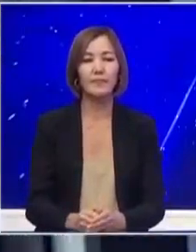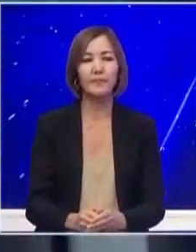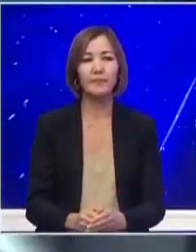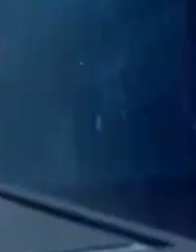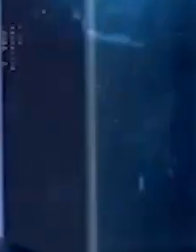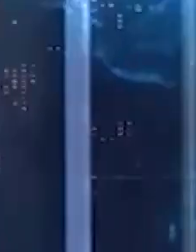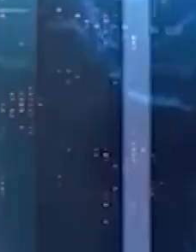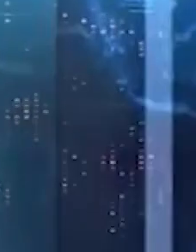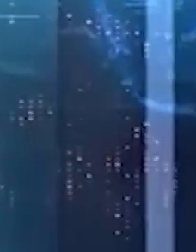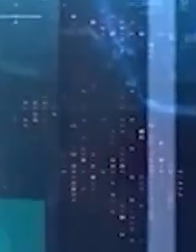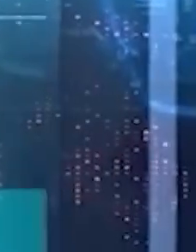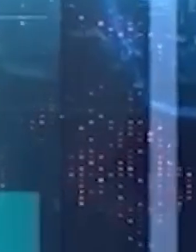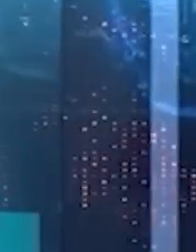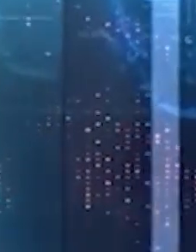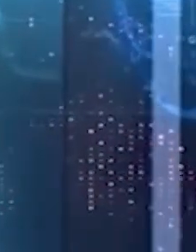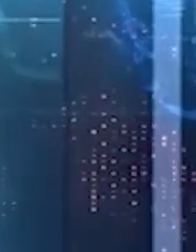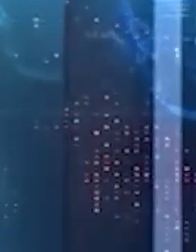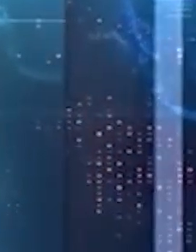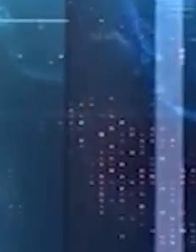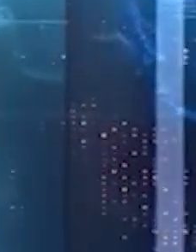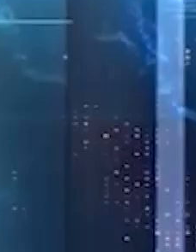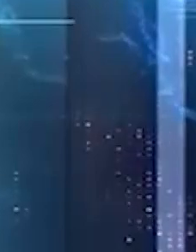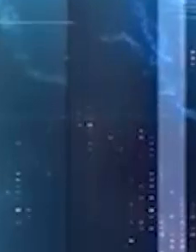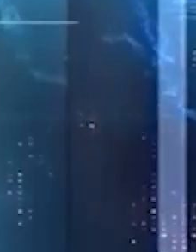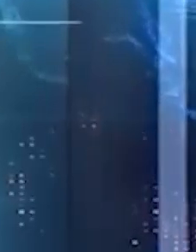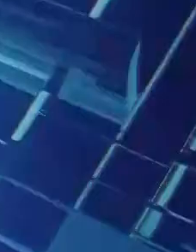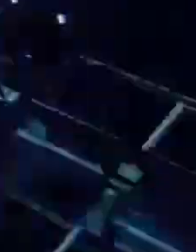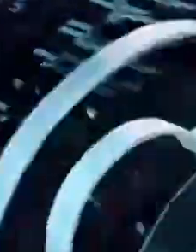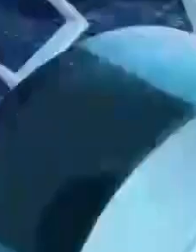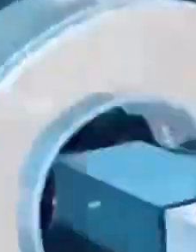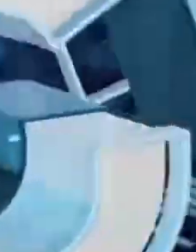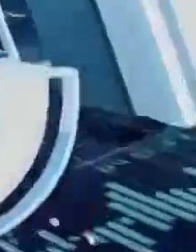Бекжан Кенжебай, телеканал ЖЕЦУ, Алматинская область.